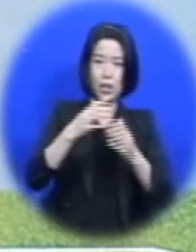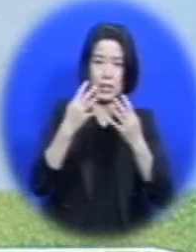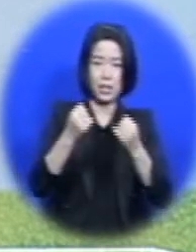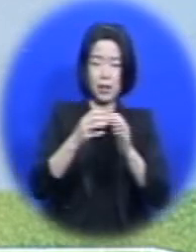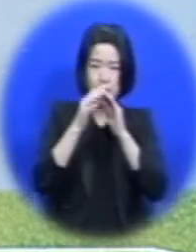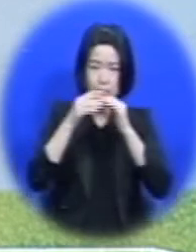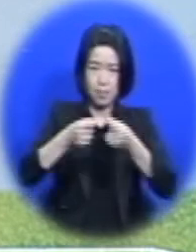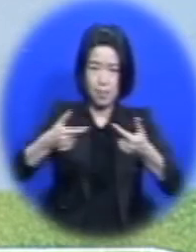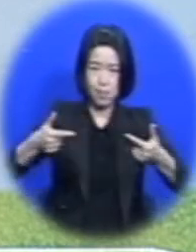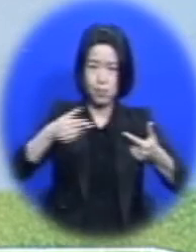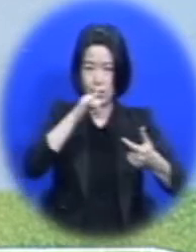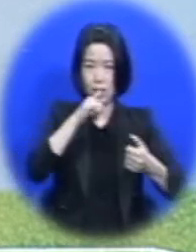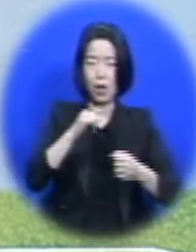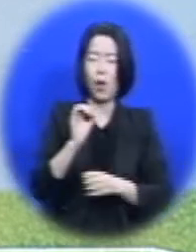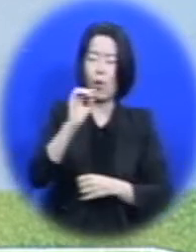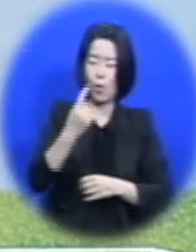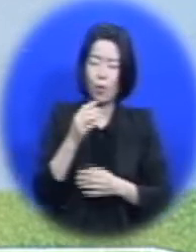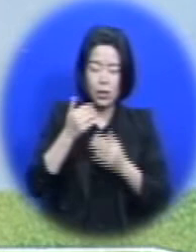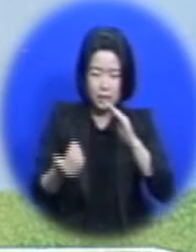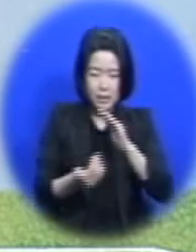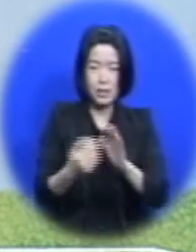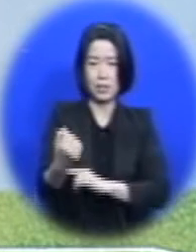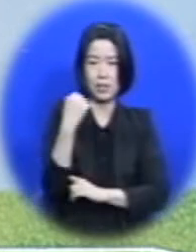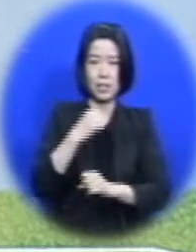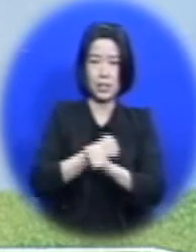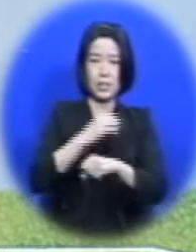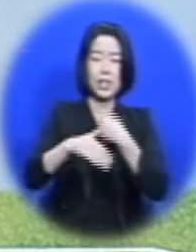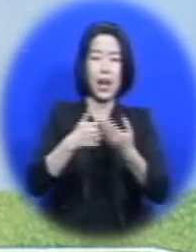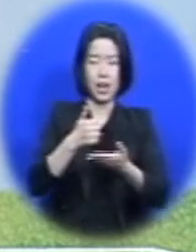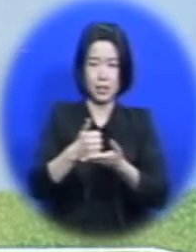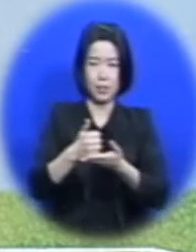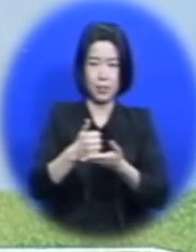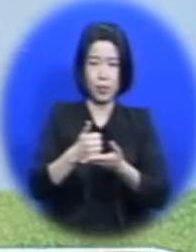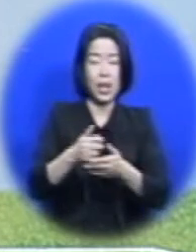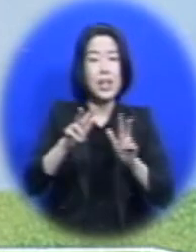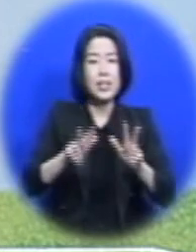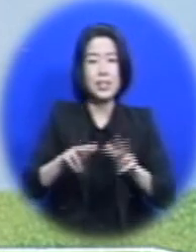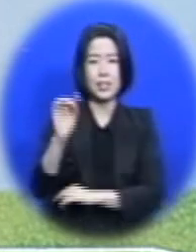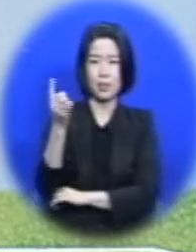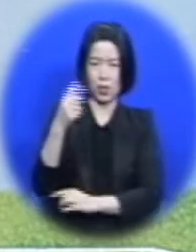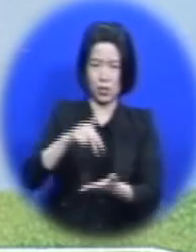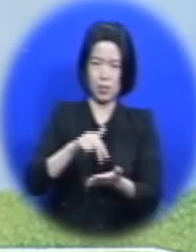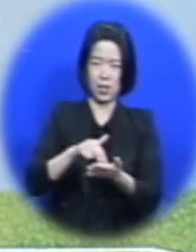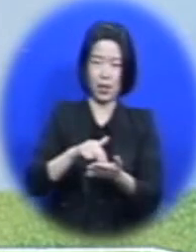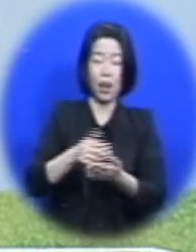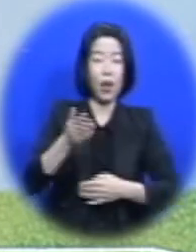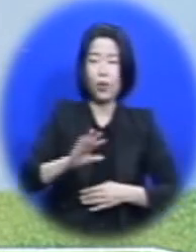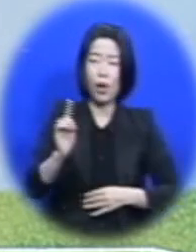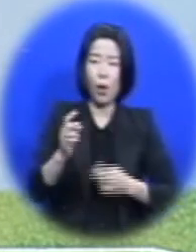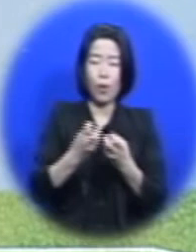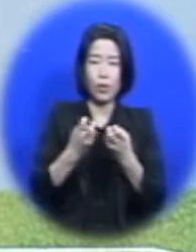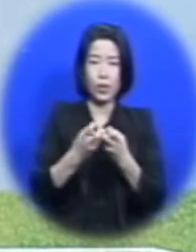있습니다 오 전능하신 하나님 예 다윗의 지금 저지 에요 그런데 어떻게